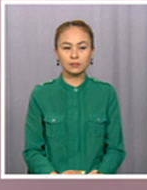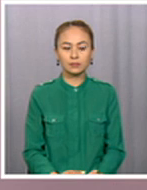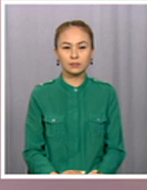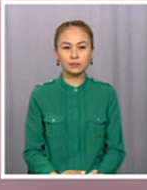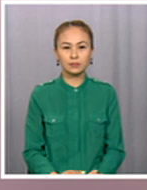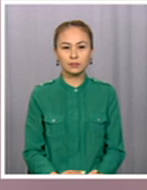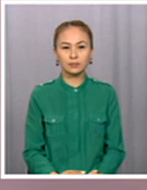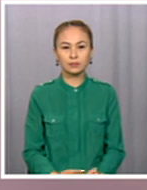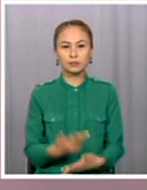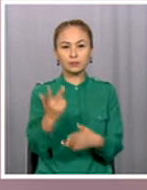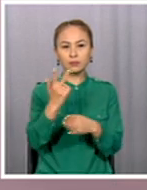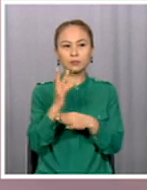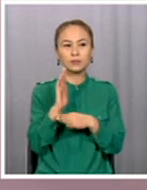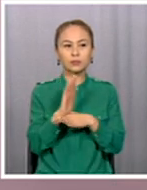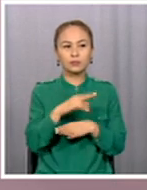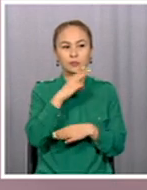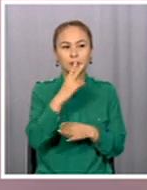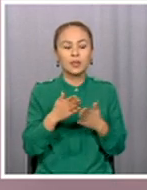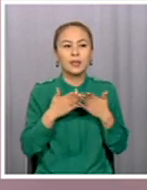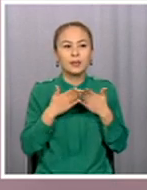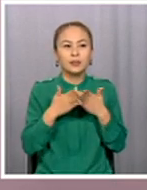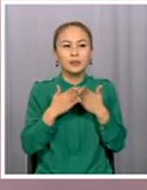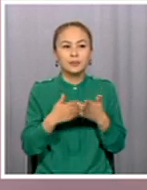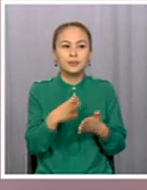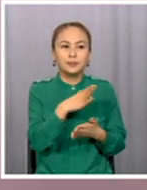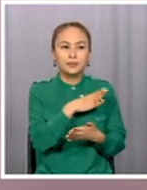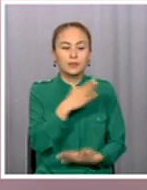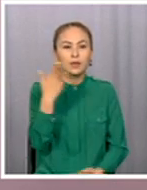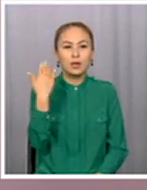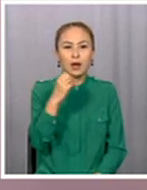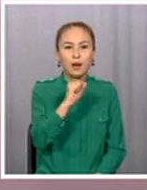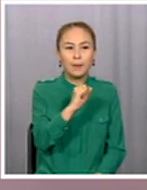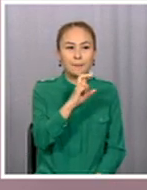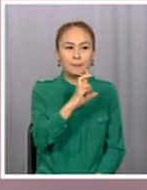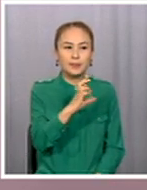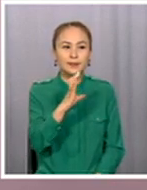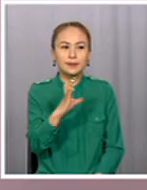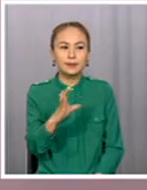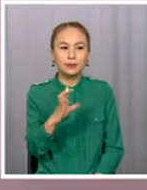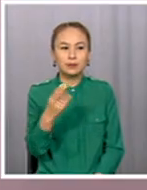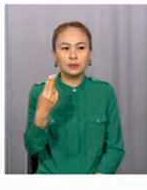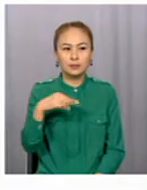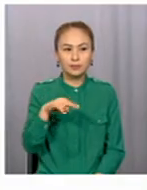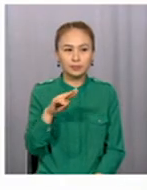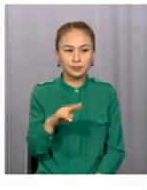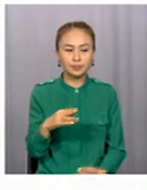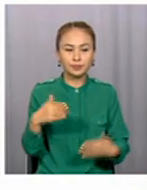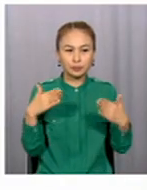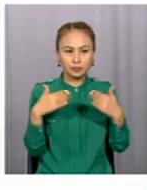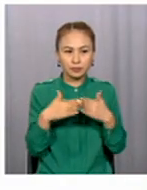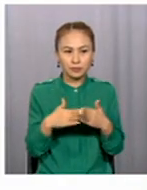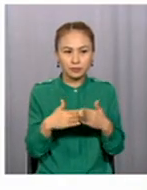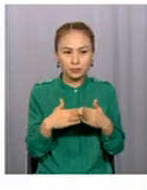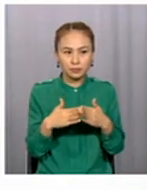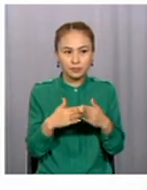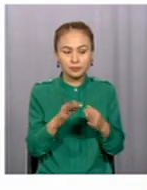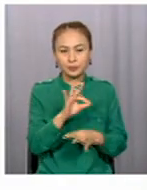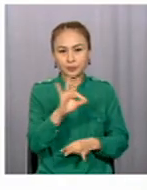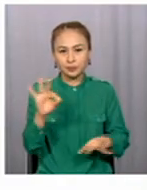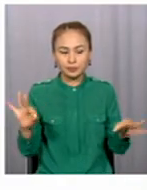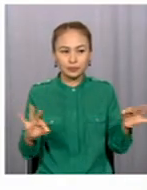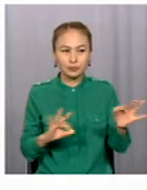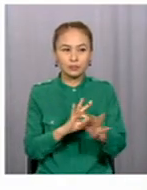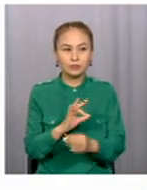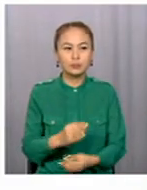назарымызды аударайық. Қайықтың желкені А, Б, С, Д 4